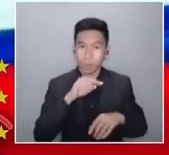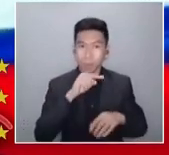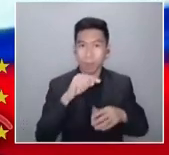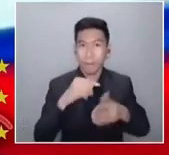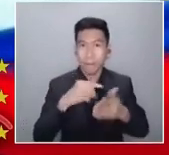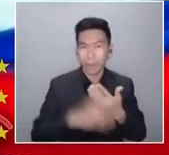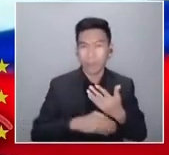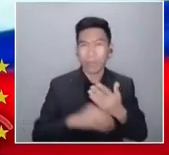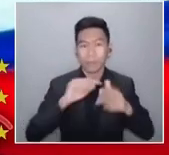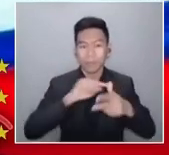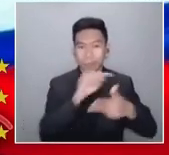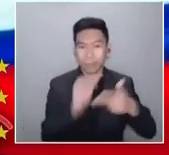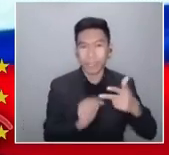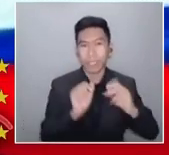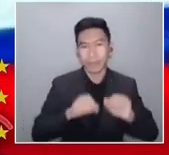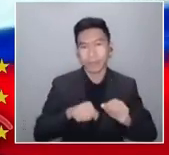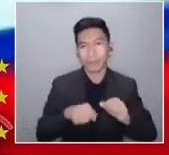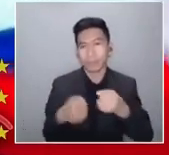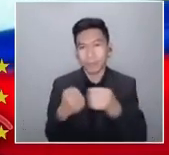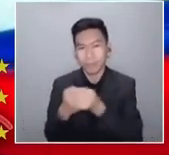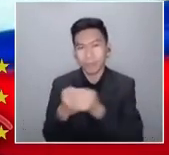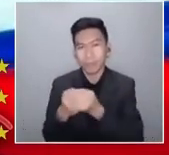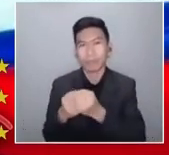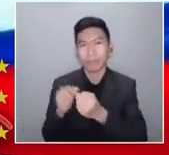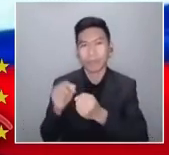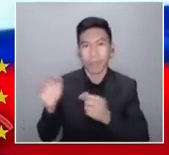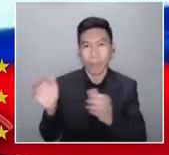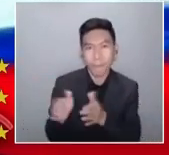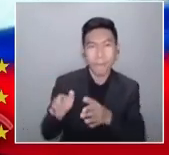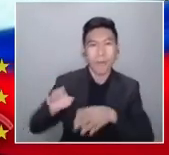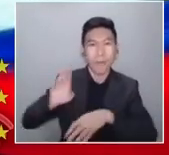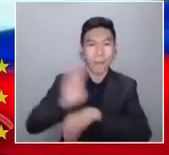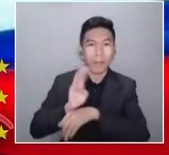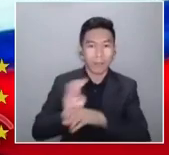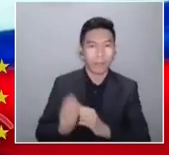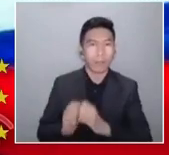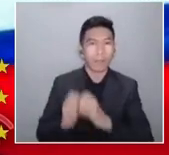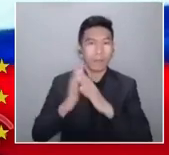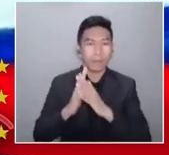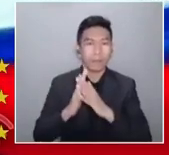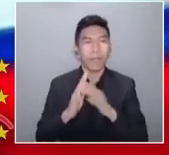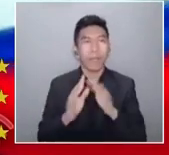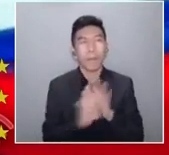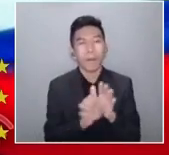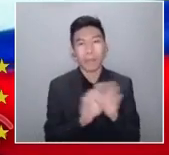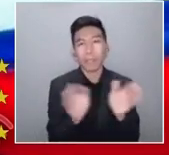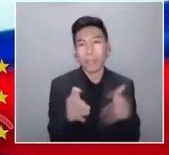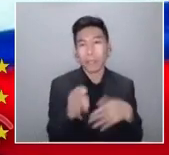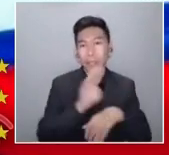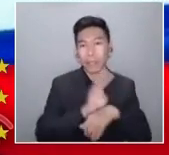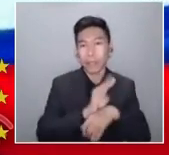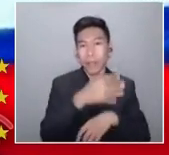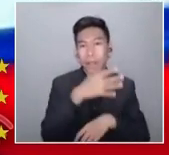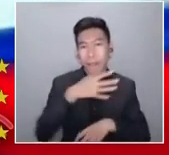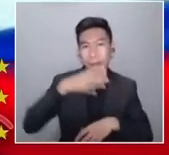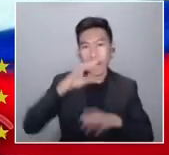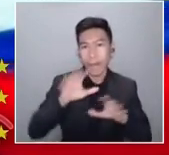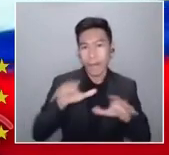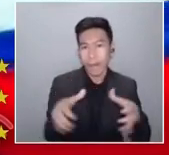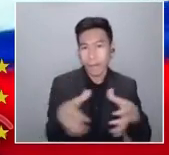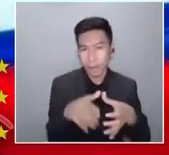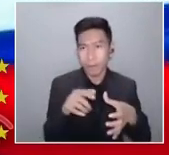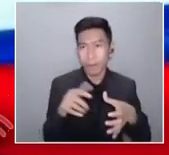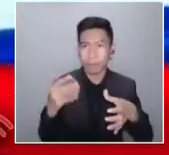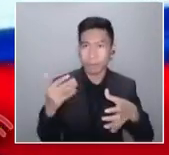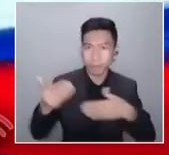And when these MSMEs, our farming sector, as well as our professionals and individuals are able to recover,